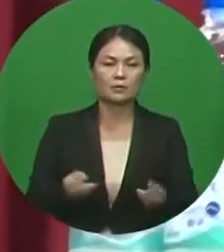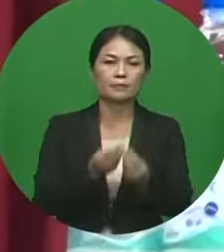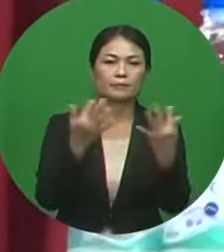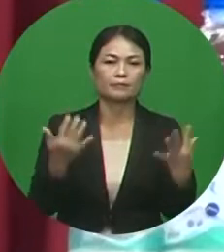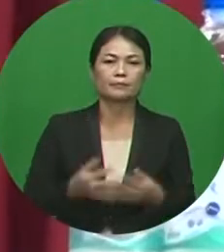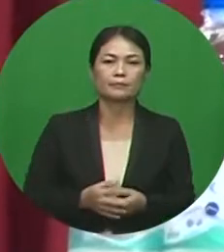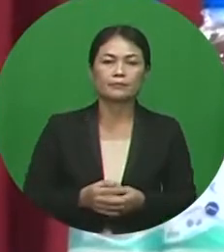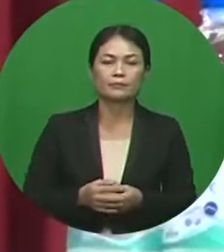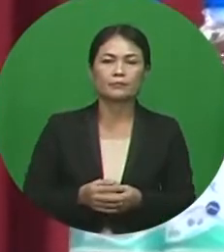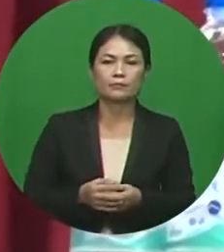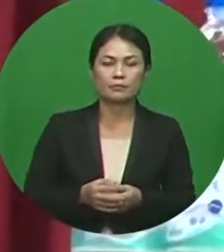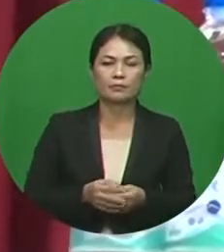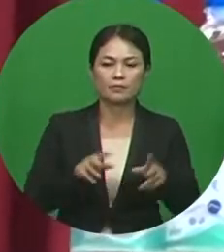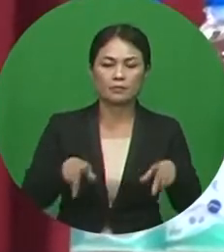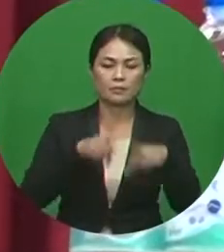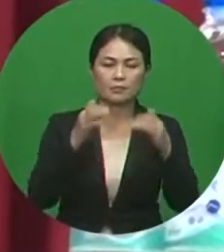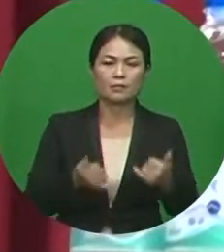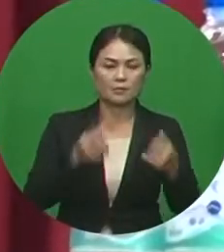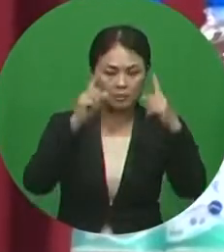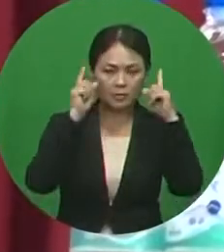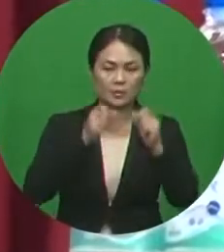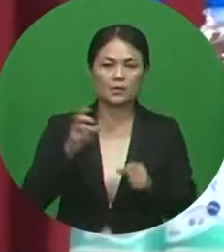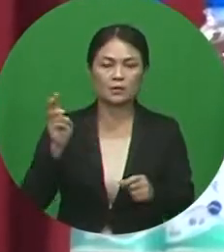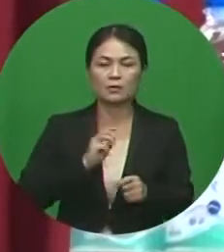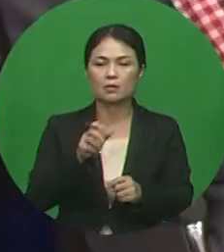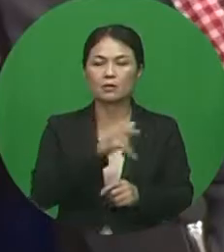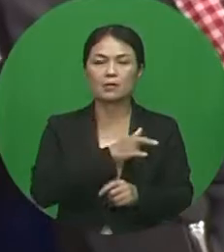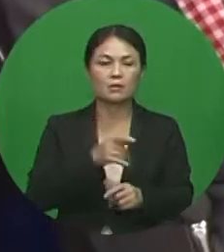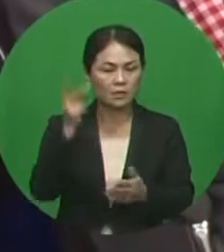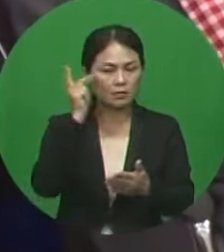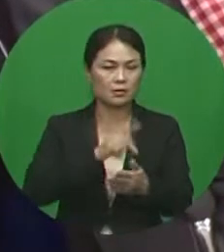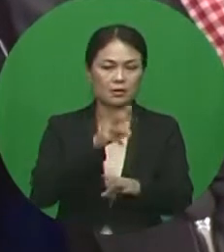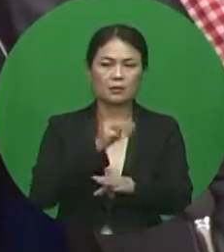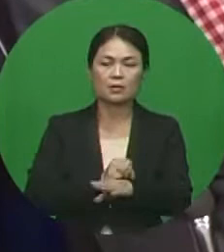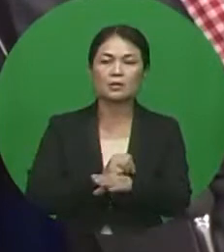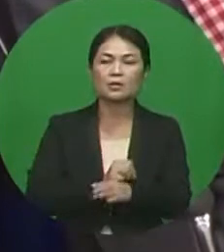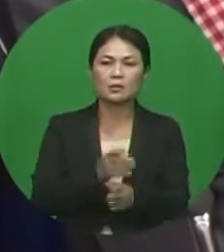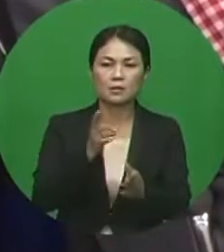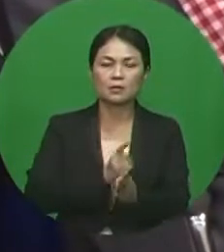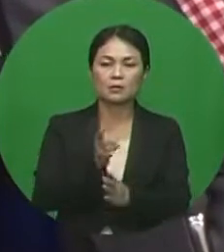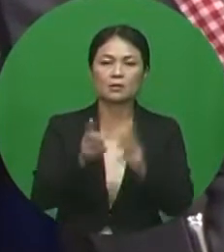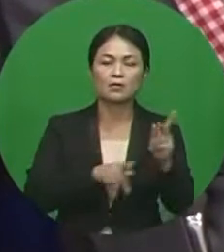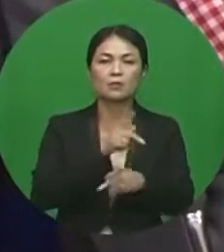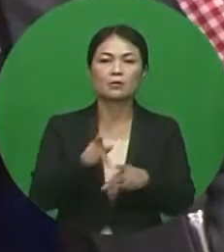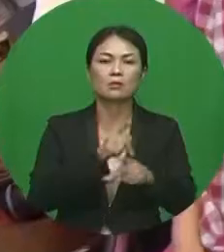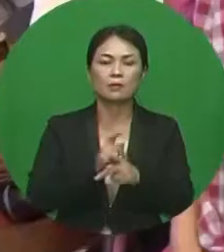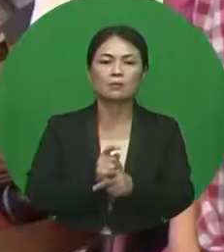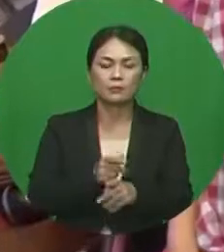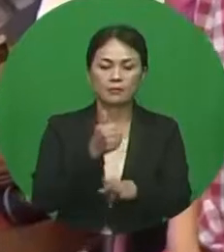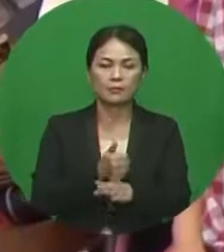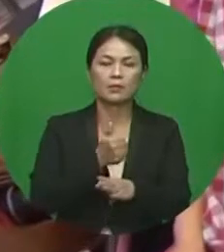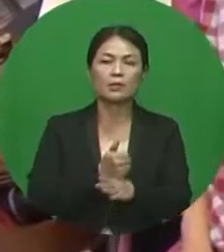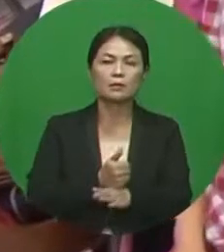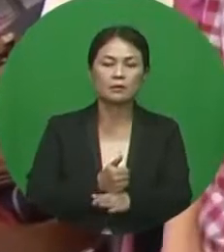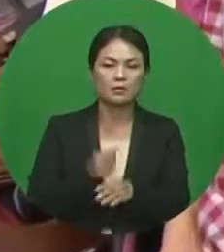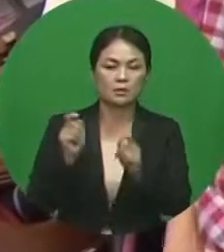ងដែរក្នុងឱកាសនេះឯកឧត្តមយុបុណារដ្ឋលេខាធិការក្រសួងមុខងារសាធារណៈនិងជានាយកសាលាភូមិន្ទរដ្ឋ